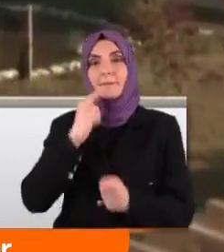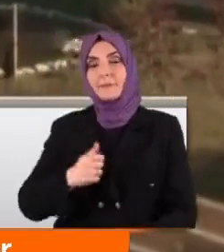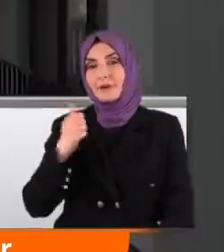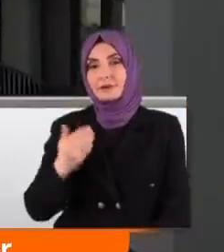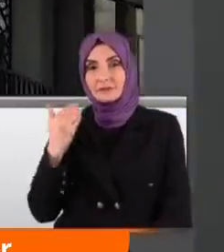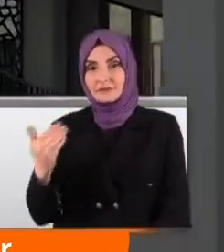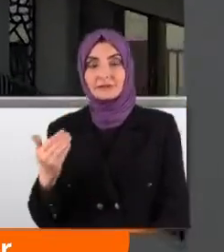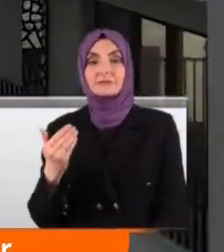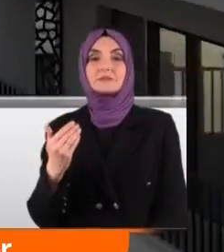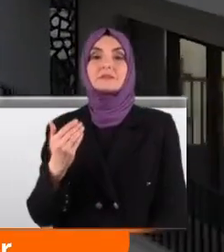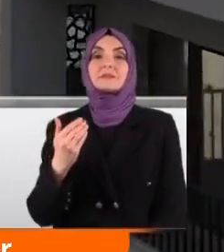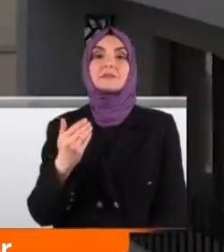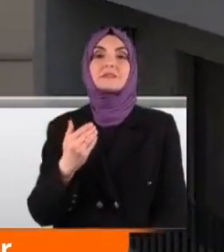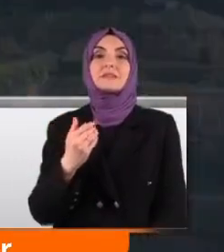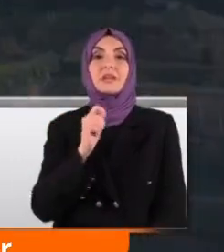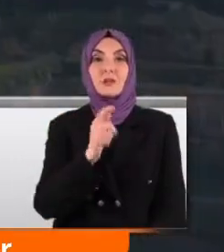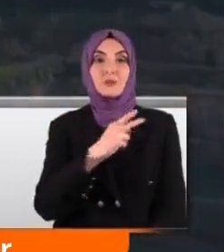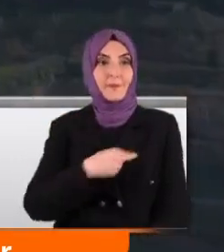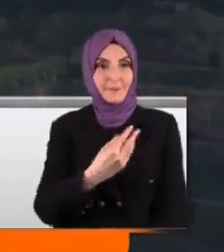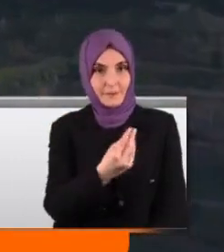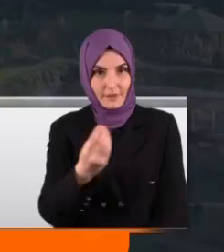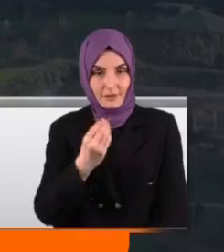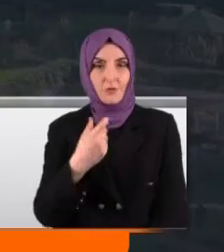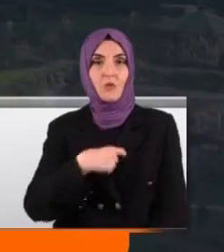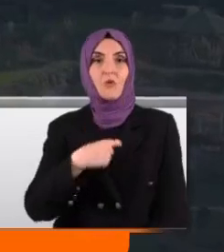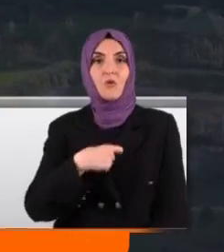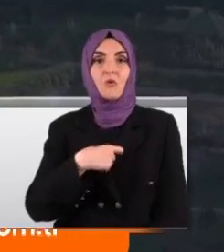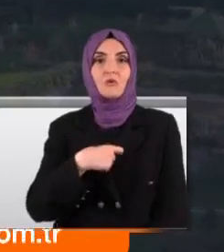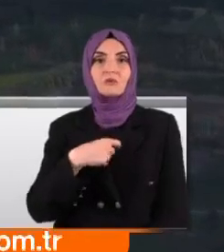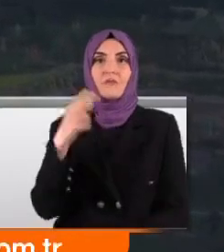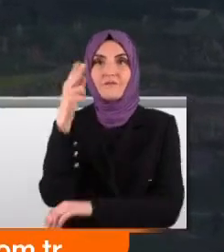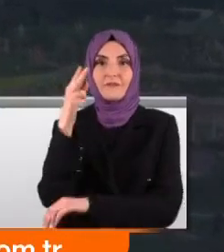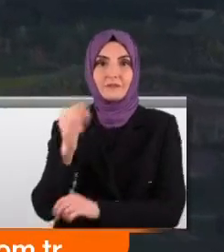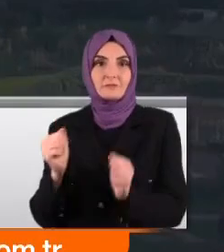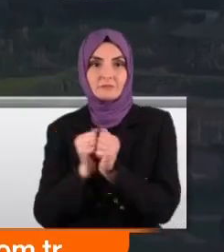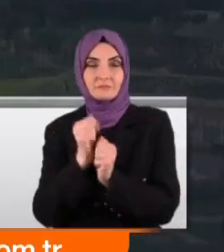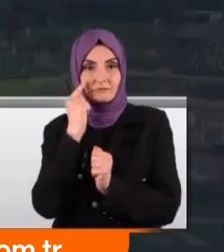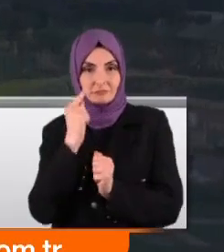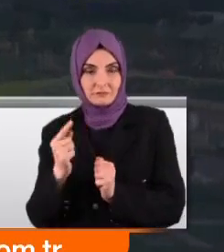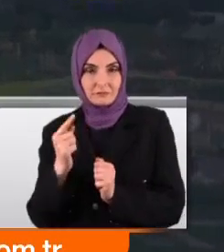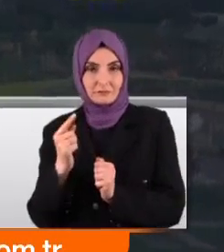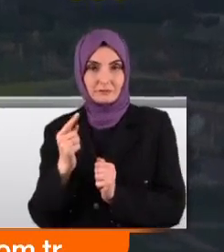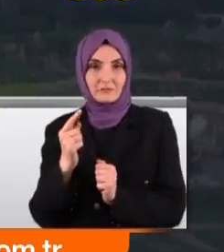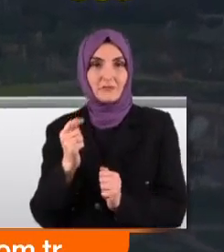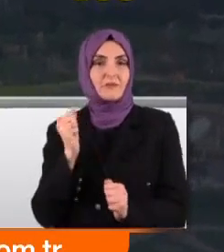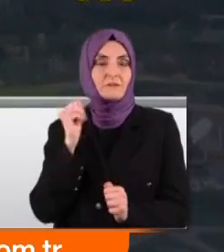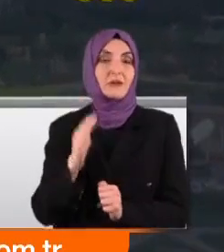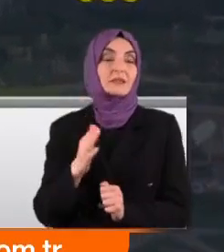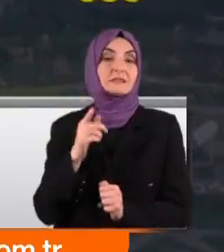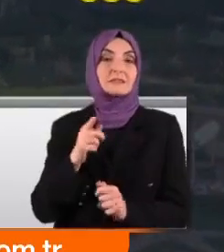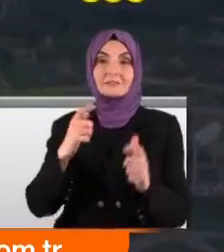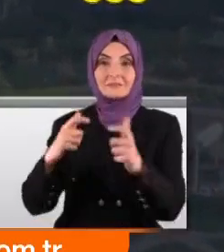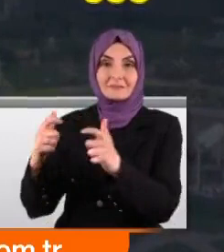özel sektör eliyle İstanbul'da toplam 695 bin bağımsız birimin kentsel dönüşüm süreci tamamlandı.